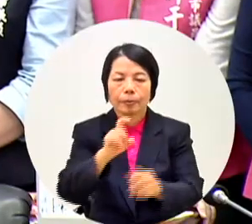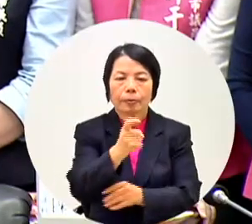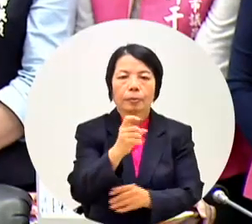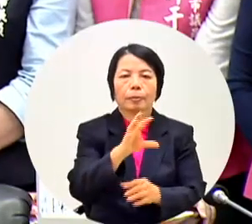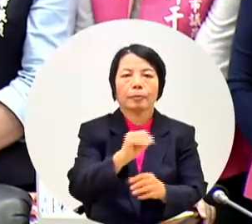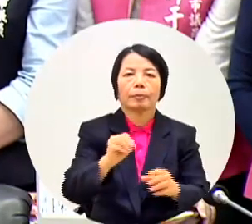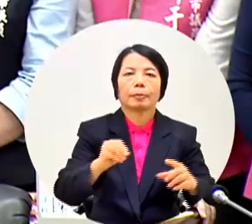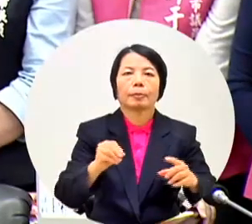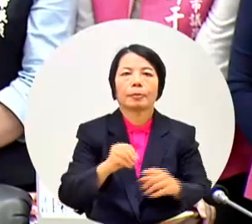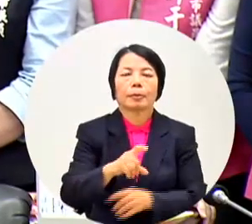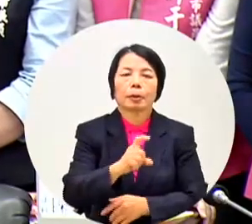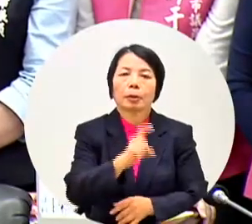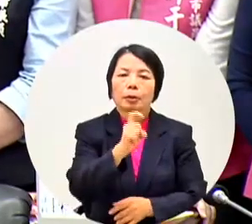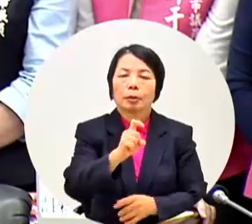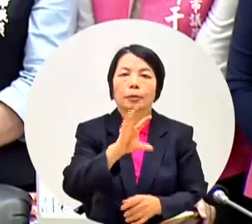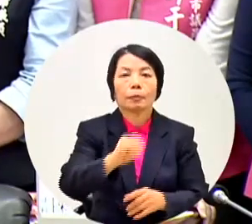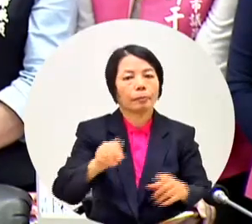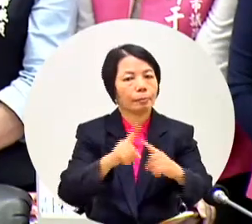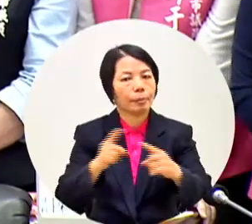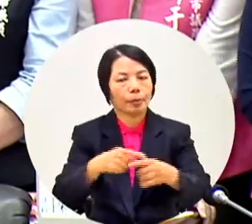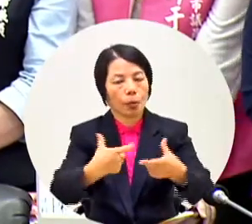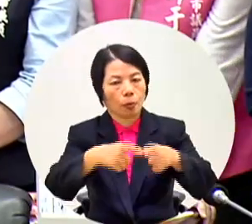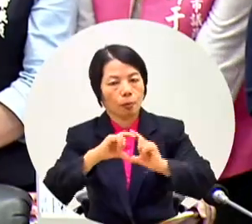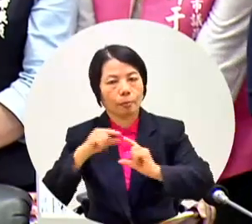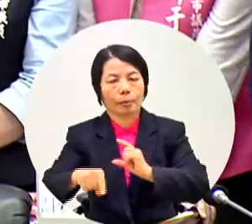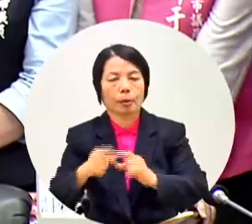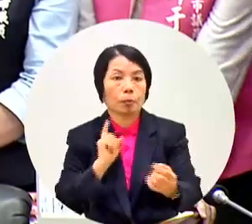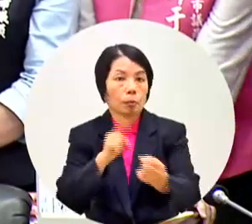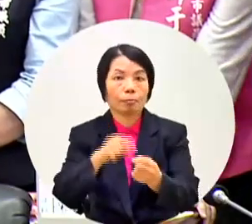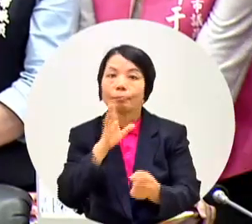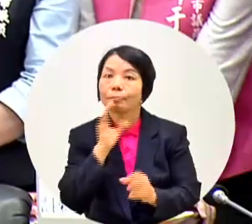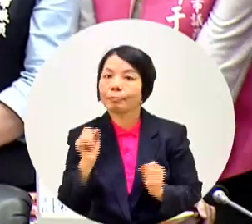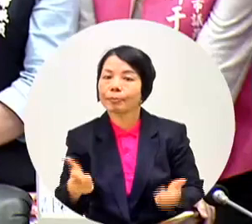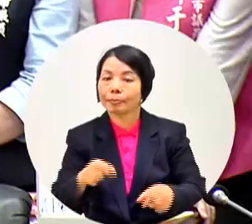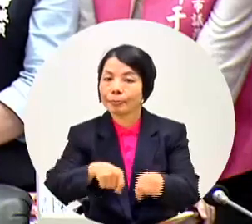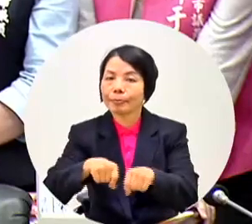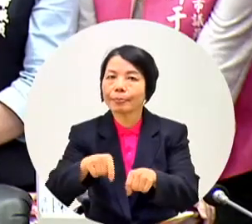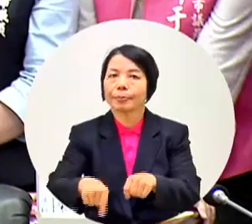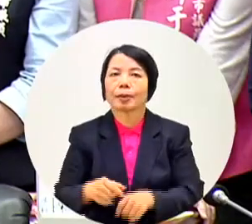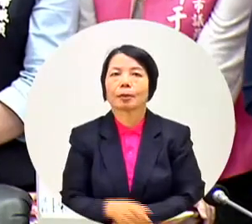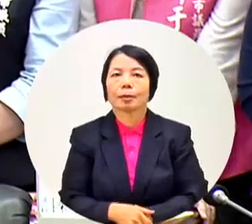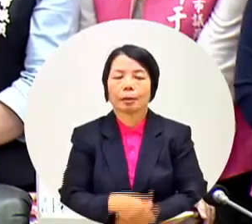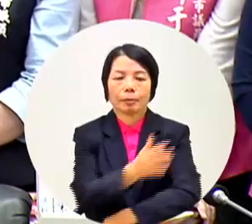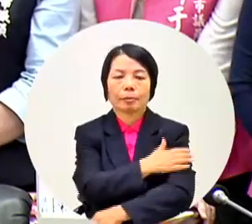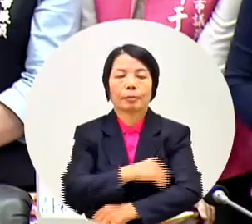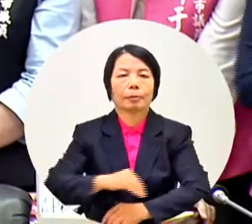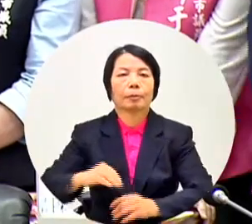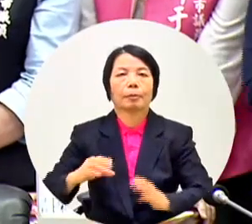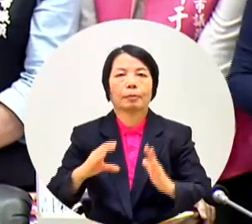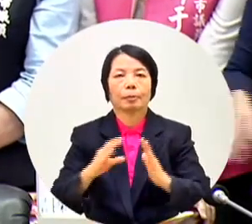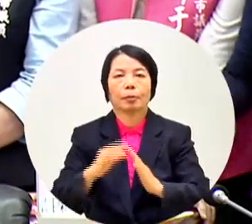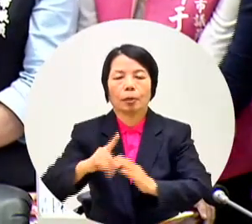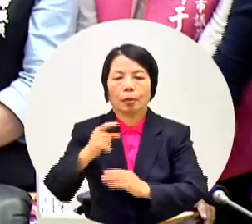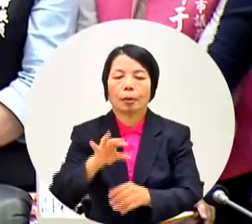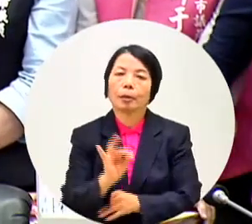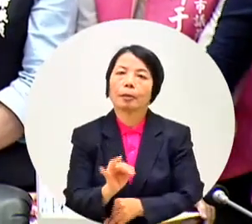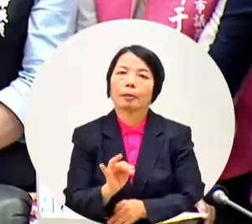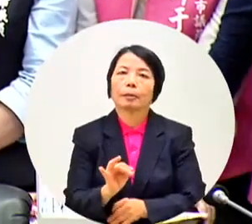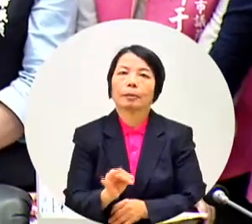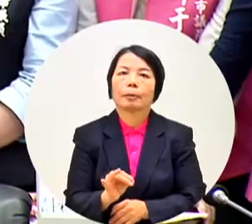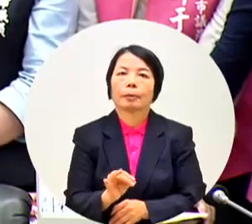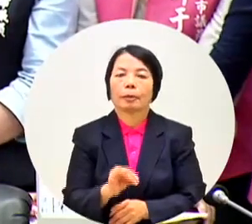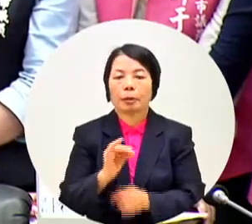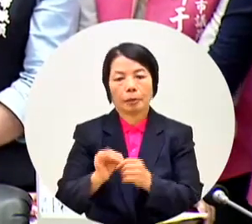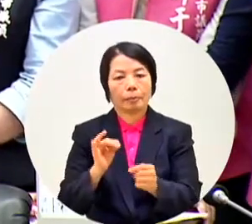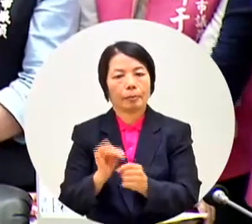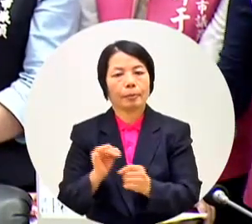但是请问一下，以前在陈菊100年过后用脚投票出去的那一些年轻人，我们该让他